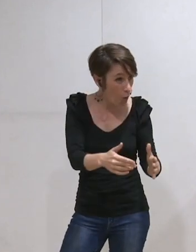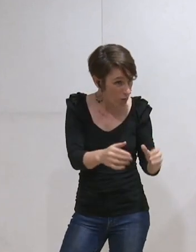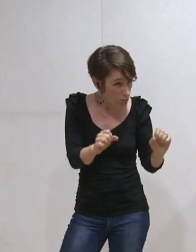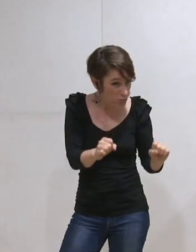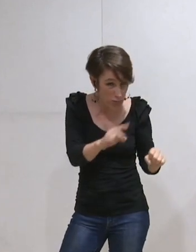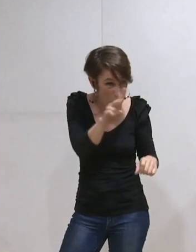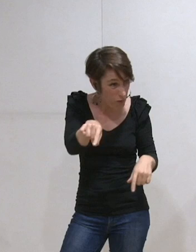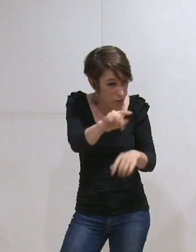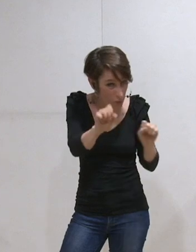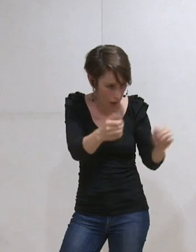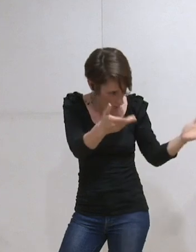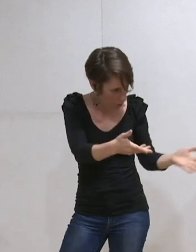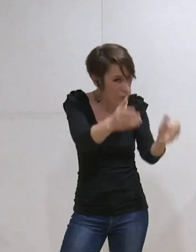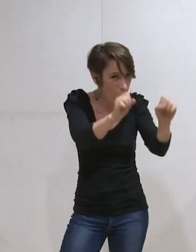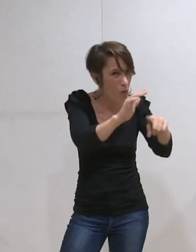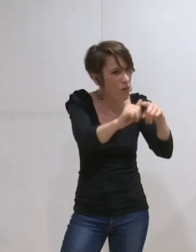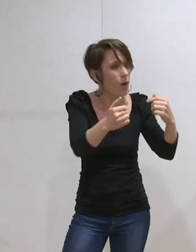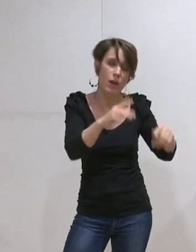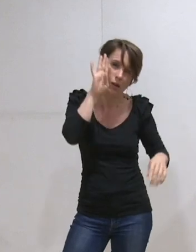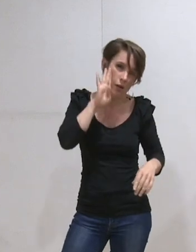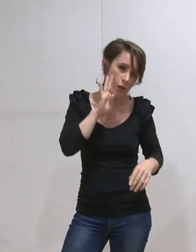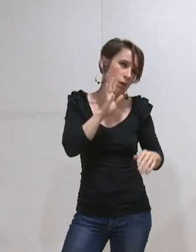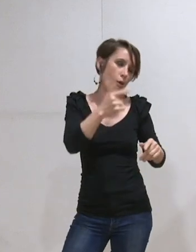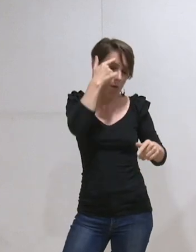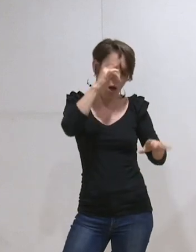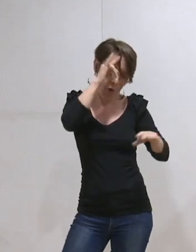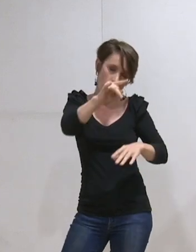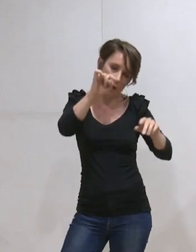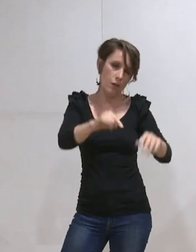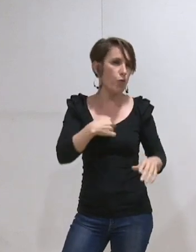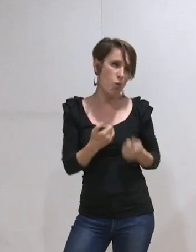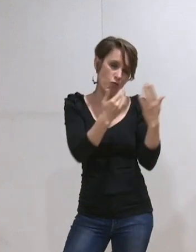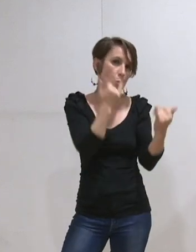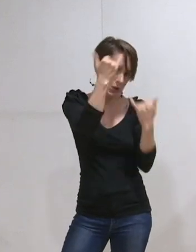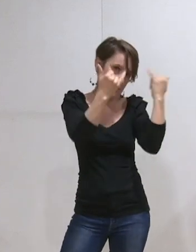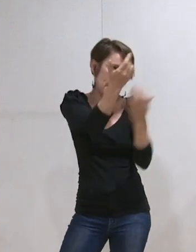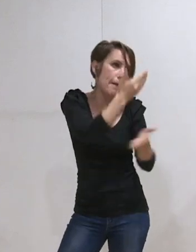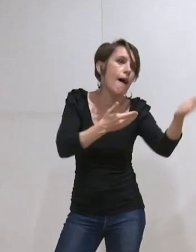courage de faire un peu de transparence je vous ai proposé quelques pistes je vous en